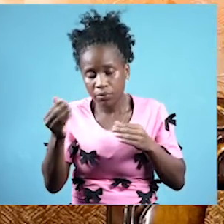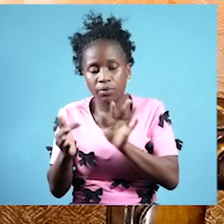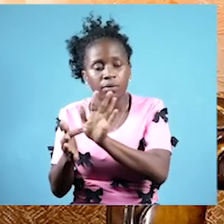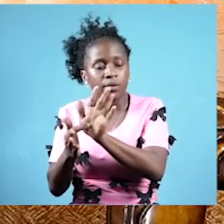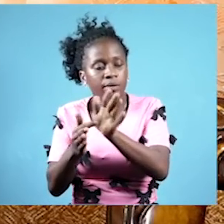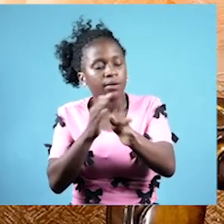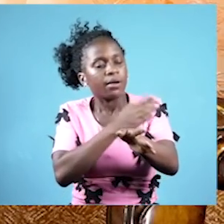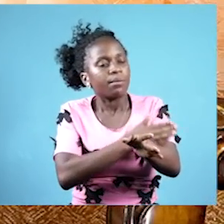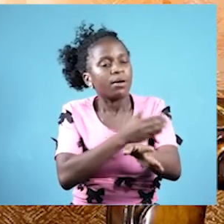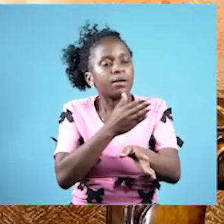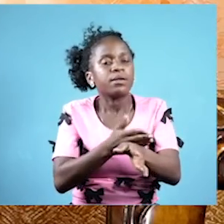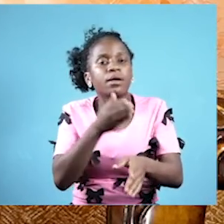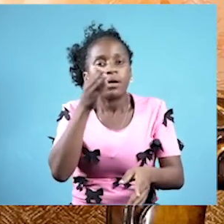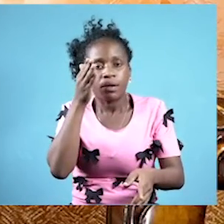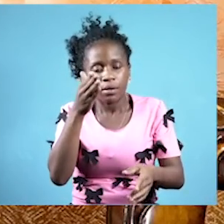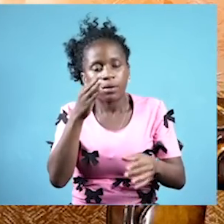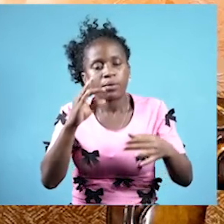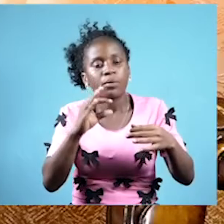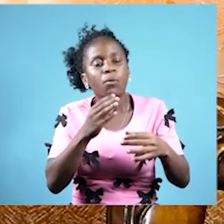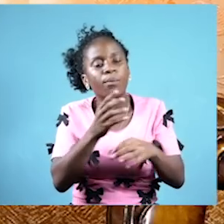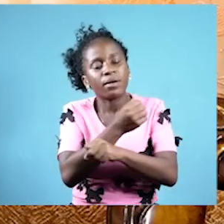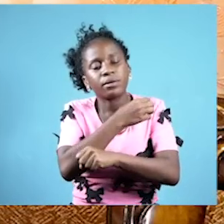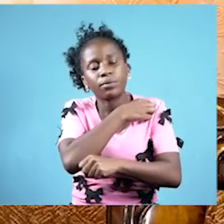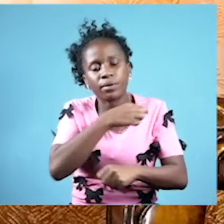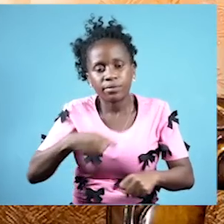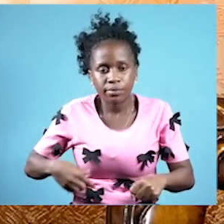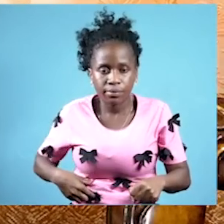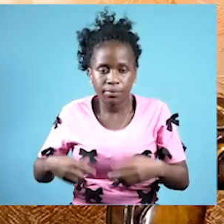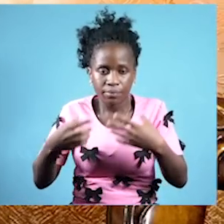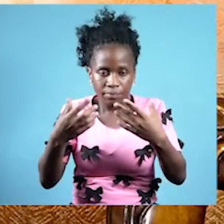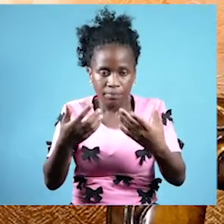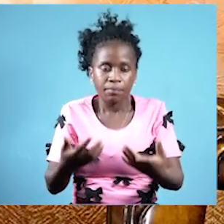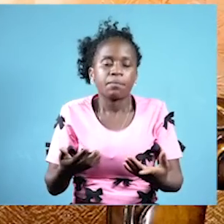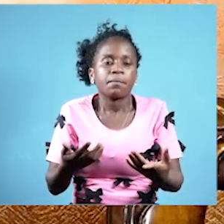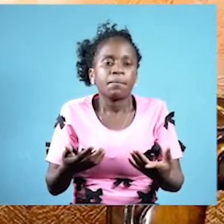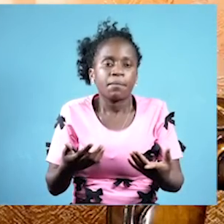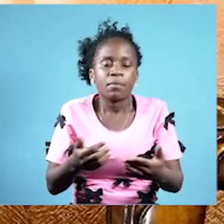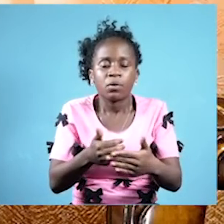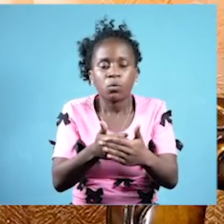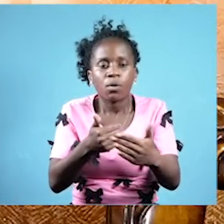Na hili amelidhihirisha baada ya yeye kuwa rais,